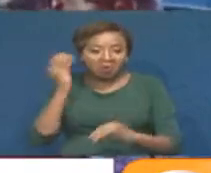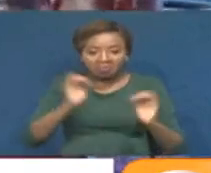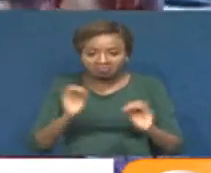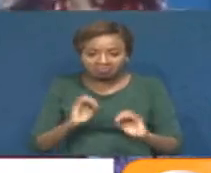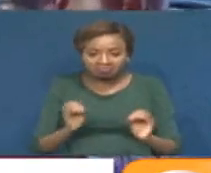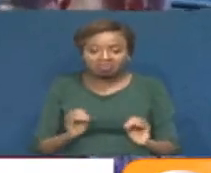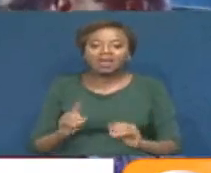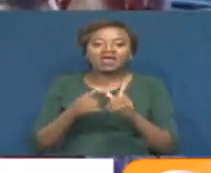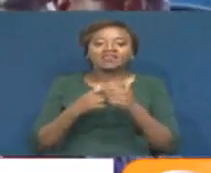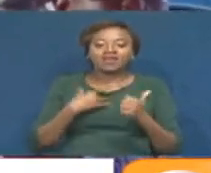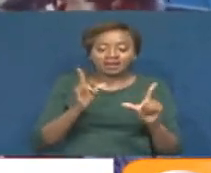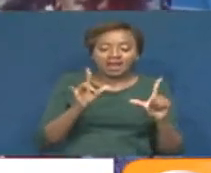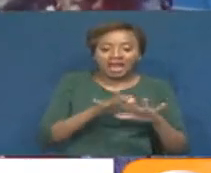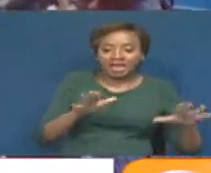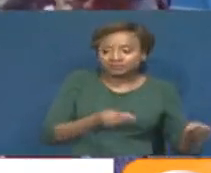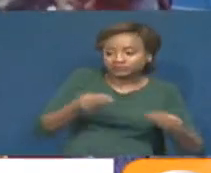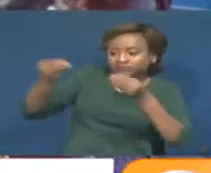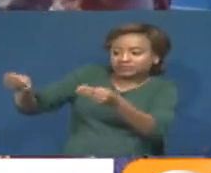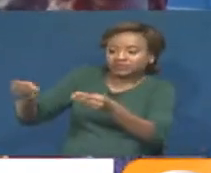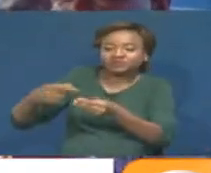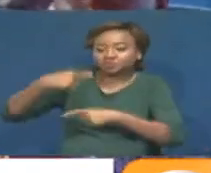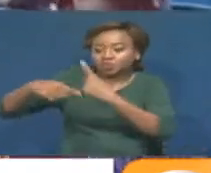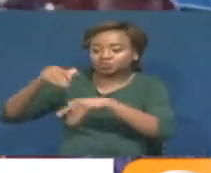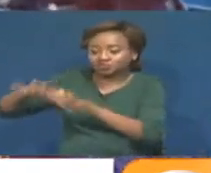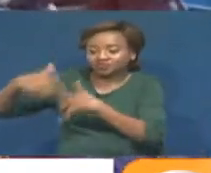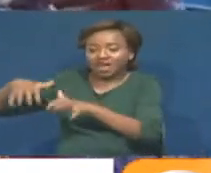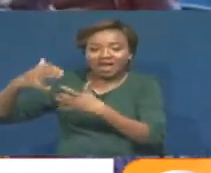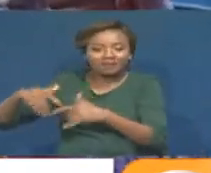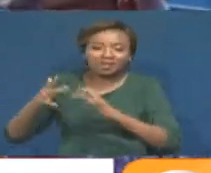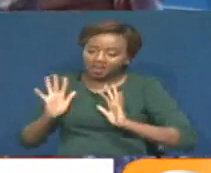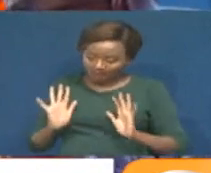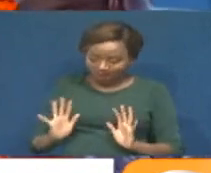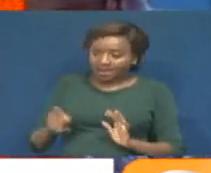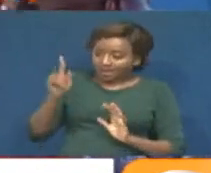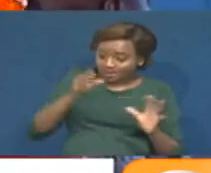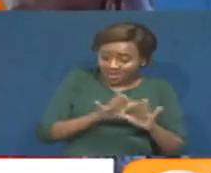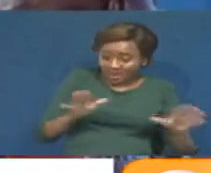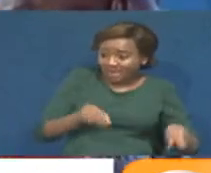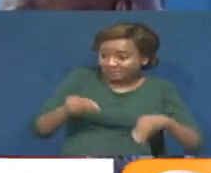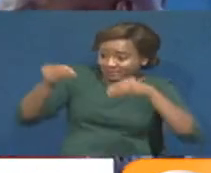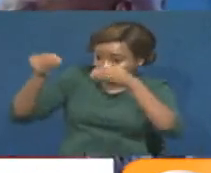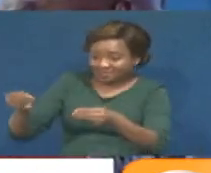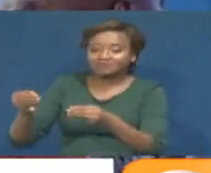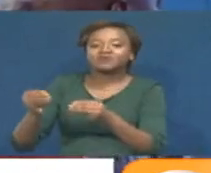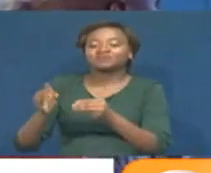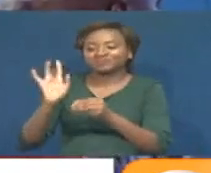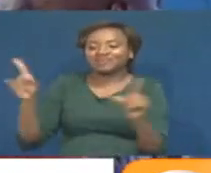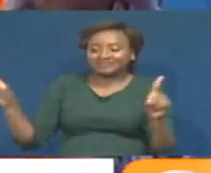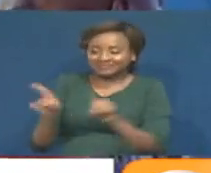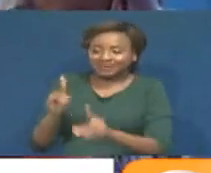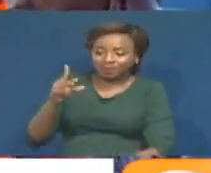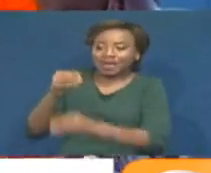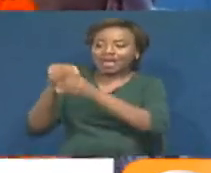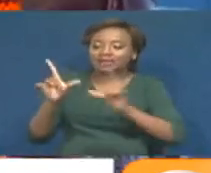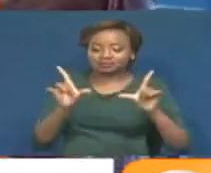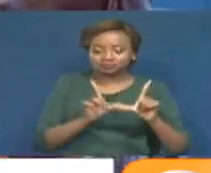amepewa hii ardhi pale na watu hataweza kulima pale mashamba pale. Mtakuwa outgoers. Na mtakuwa